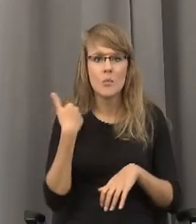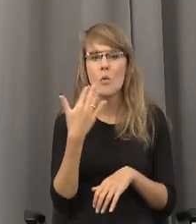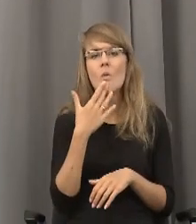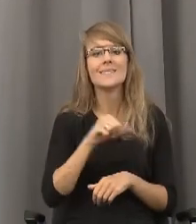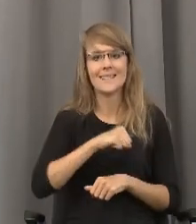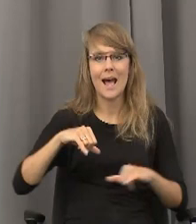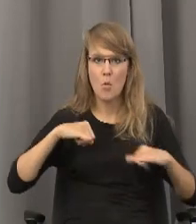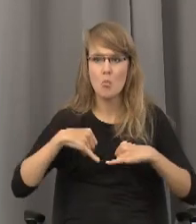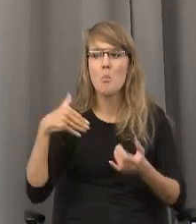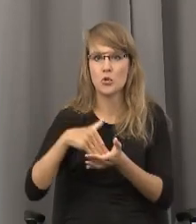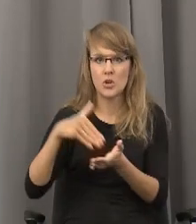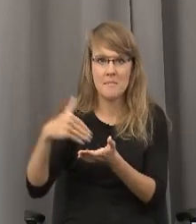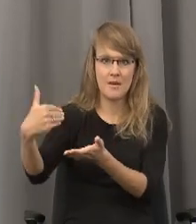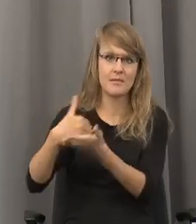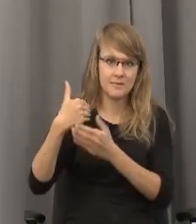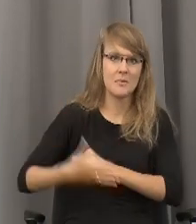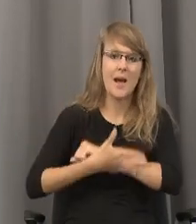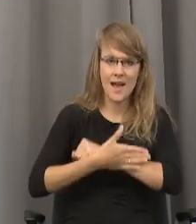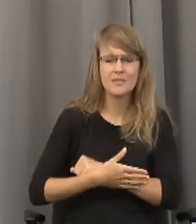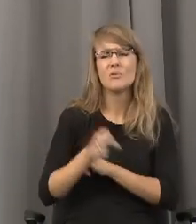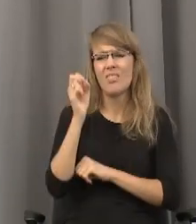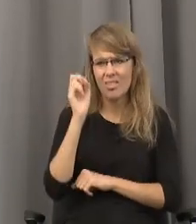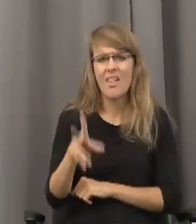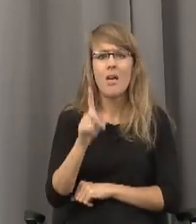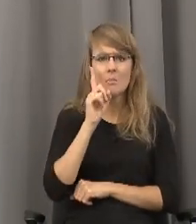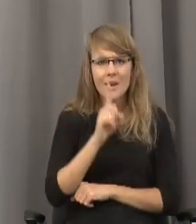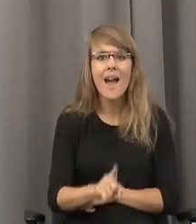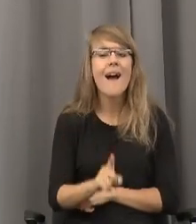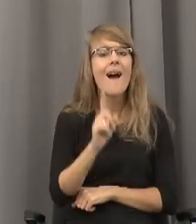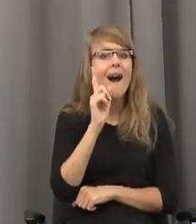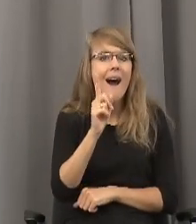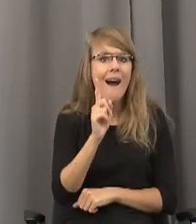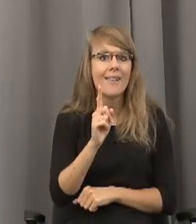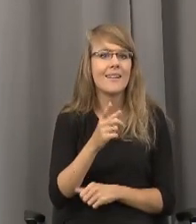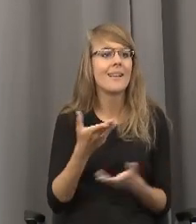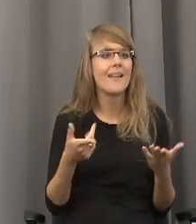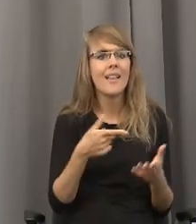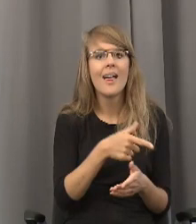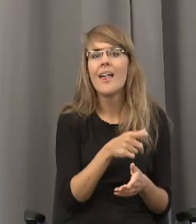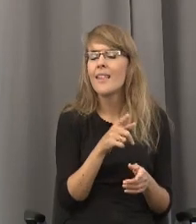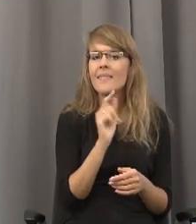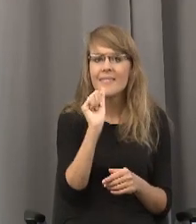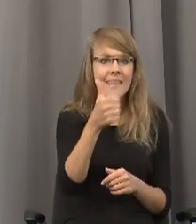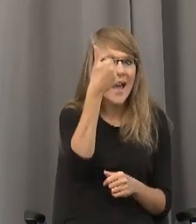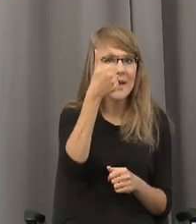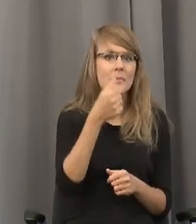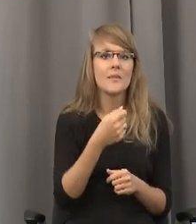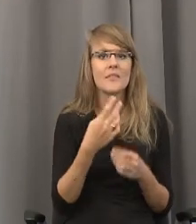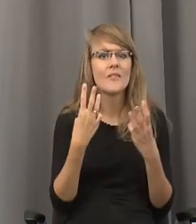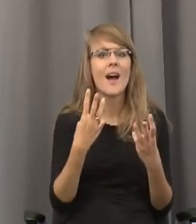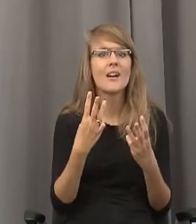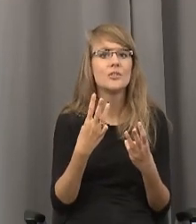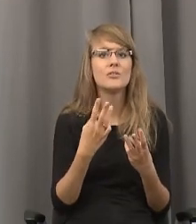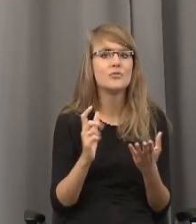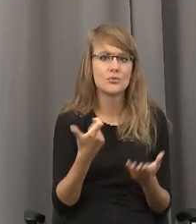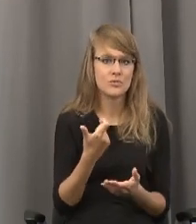oczywiście, ale jednak, żeby zachować tą prawidłową relację, to najpierw jest samorząd i on ma